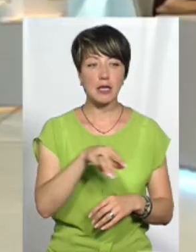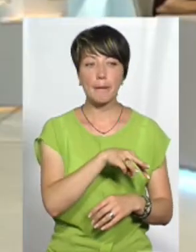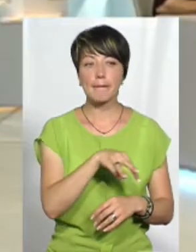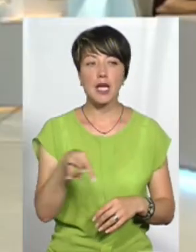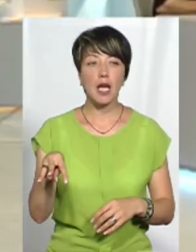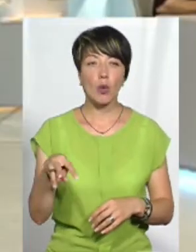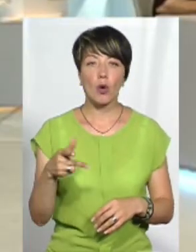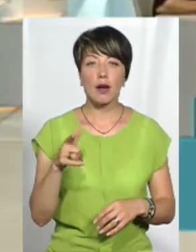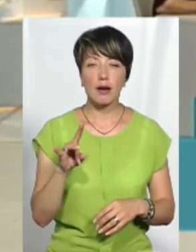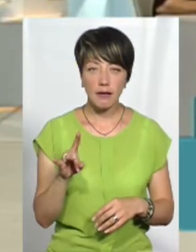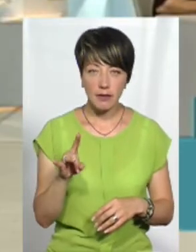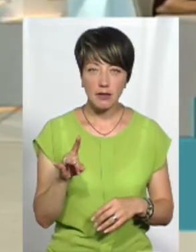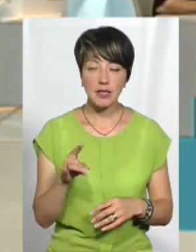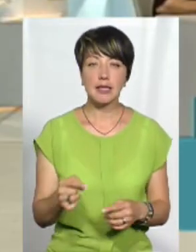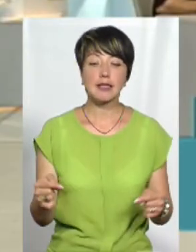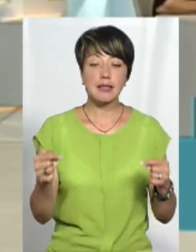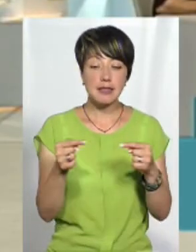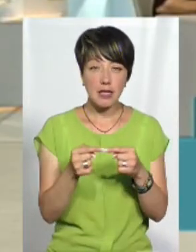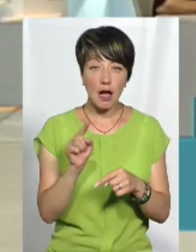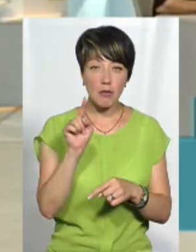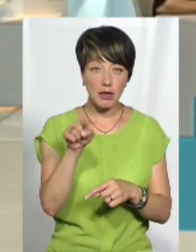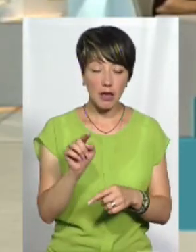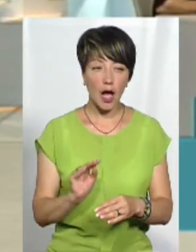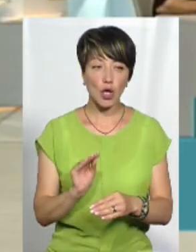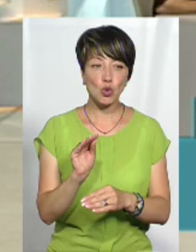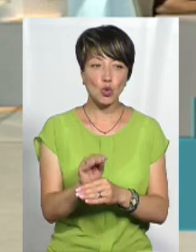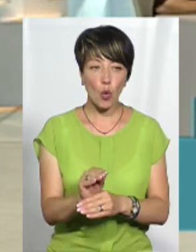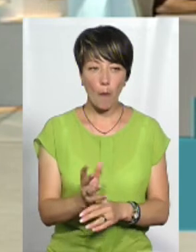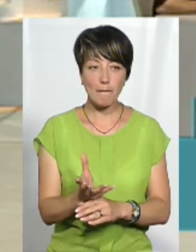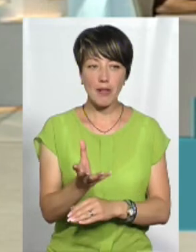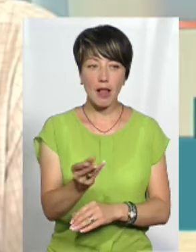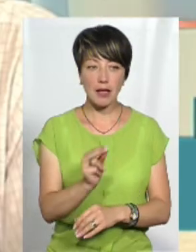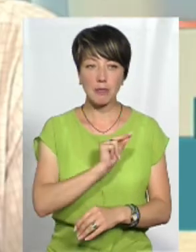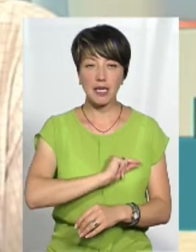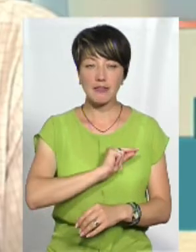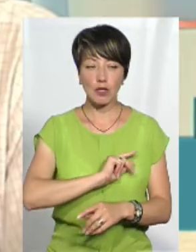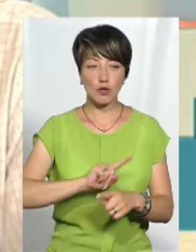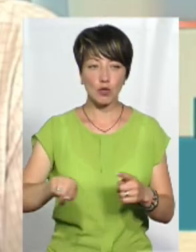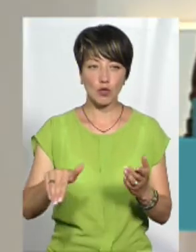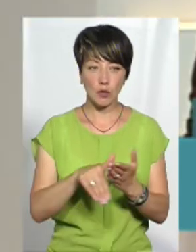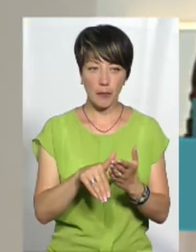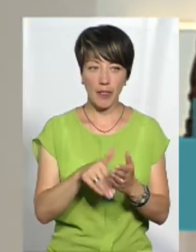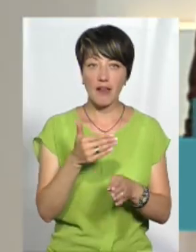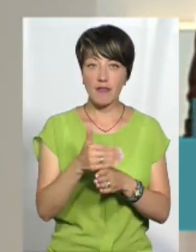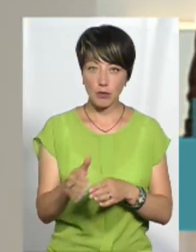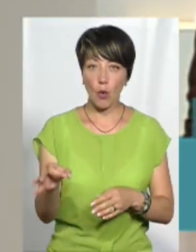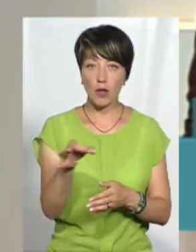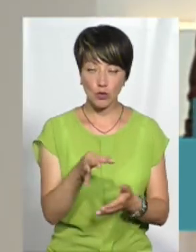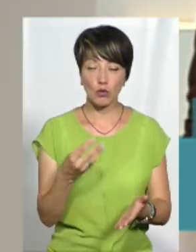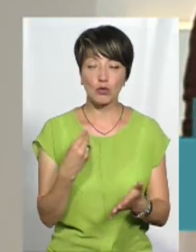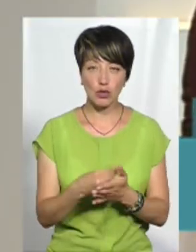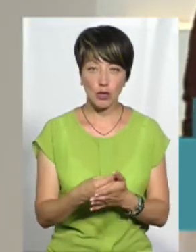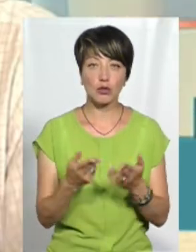30 мільйонів гривень саме на доплати працівникам швидкої допомоги. Вони виділили